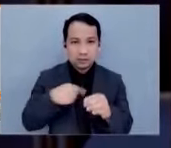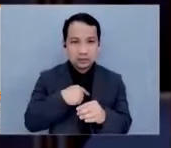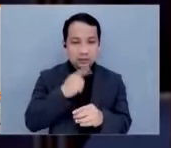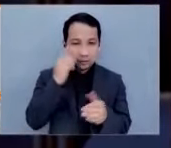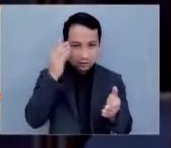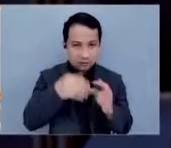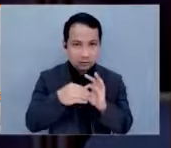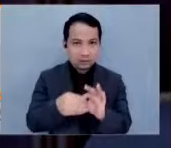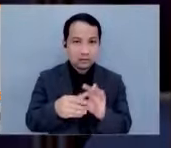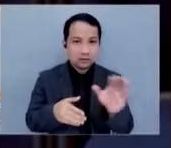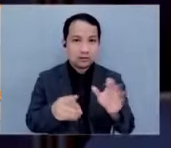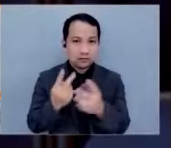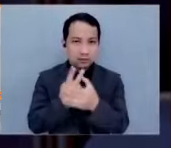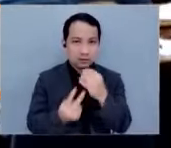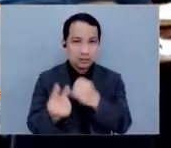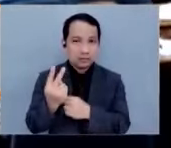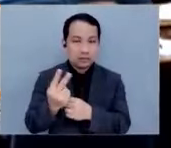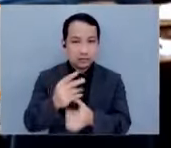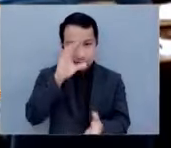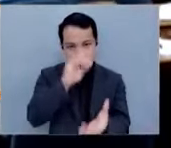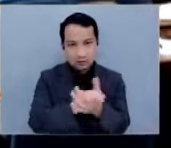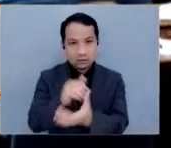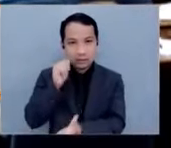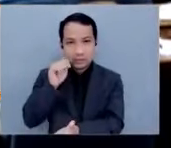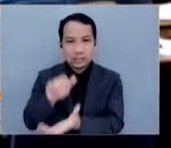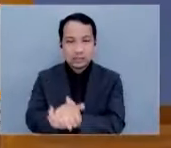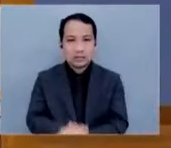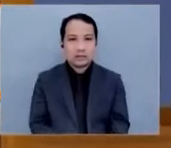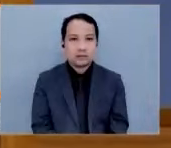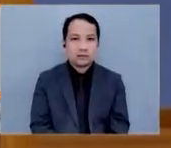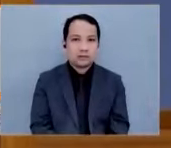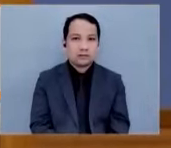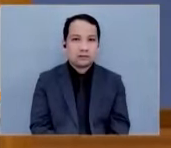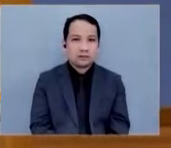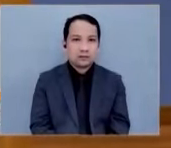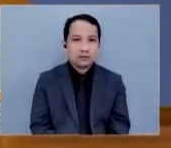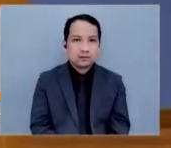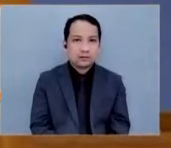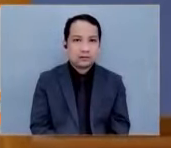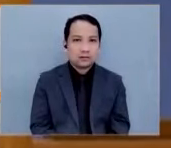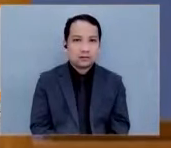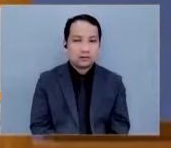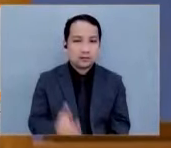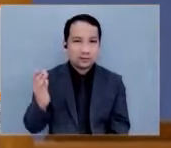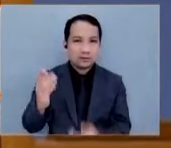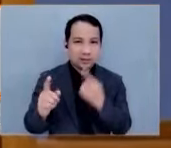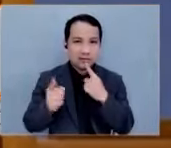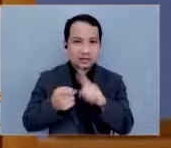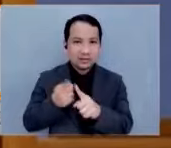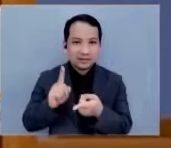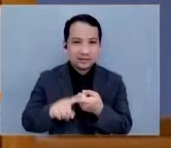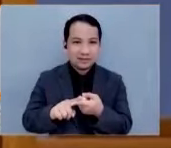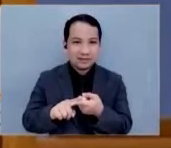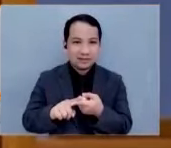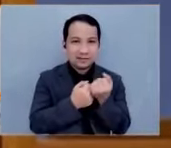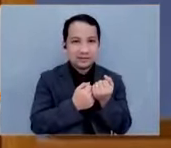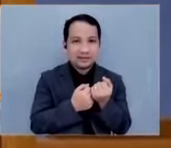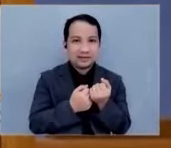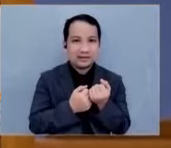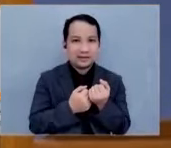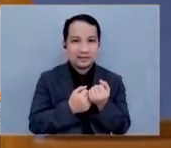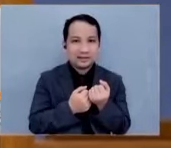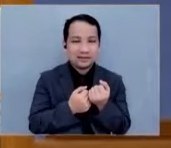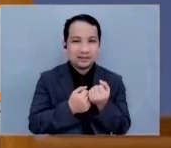to both the husband and the wife. I did not know that my good friend, the sponsor, is after